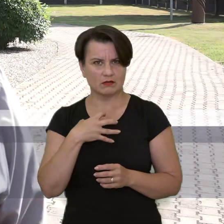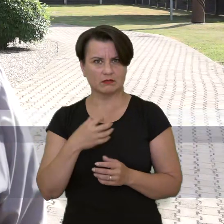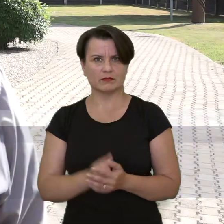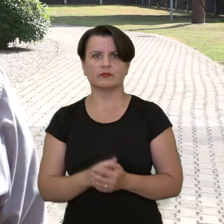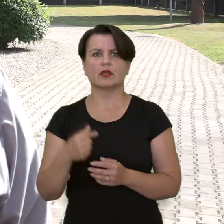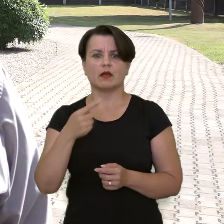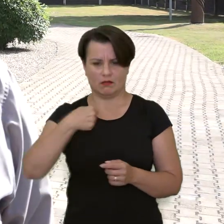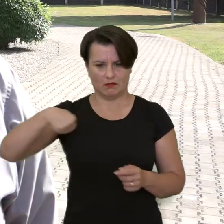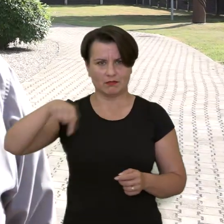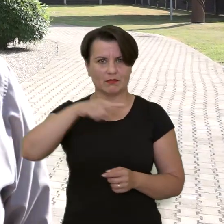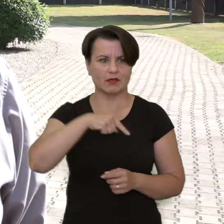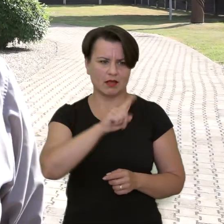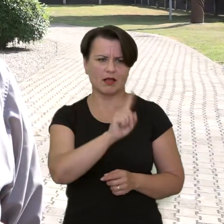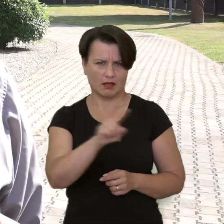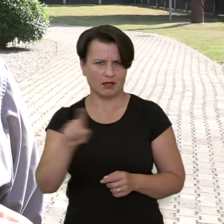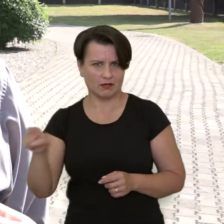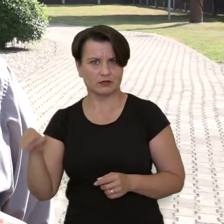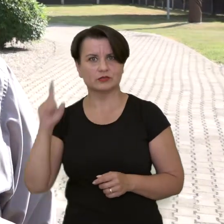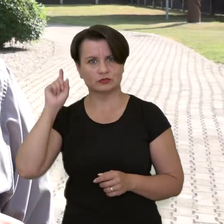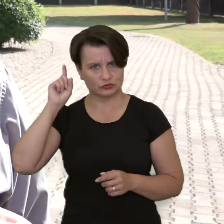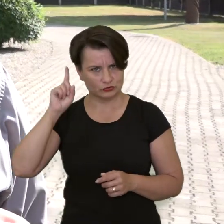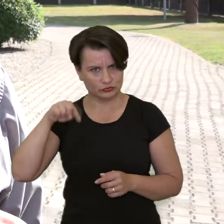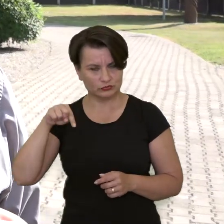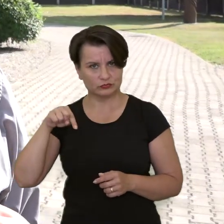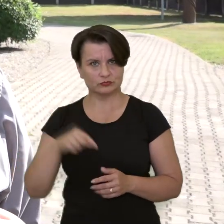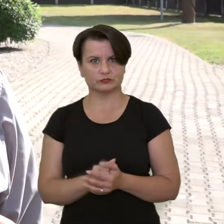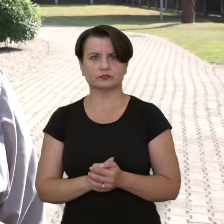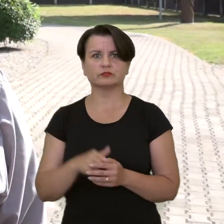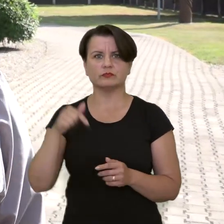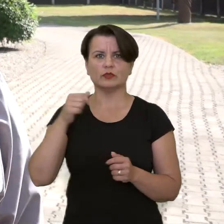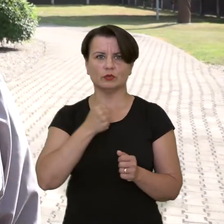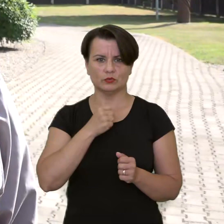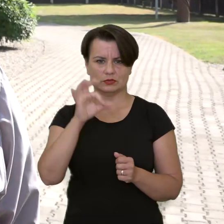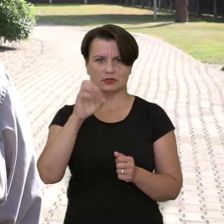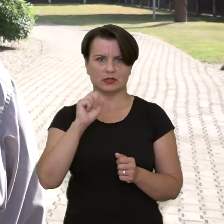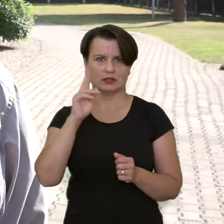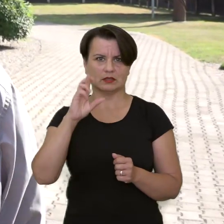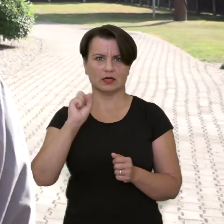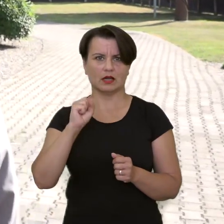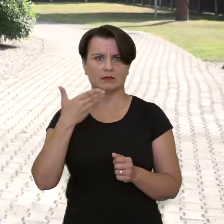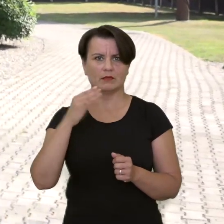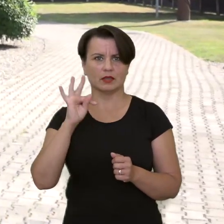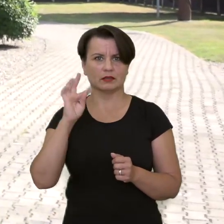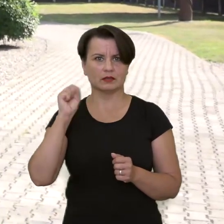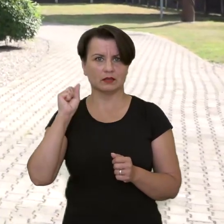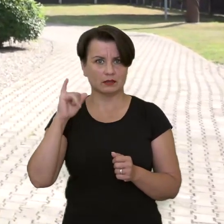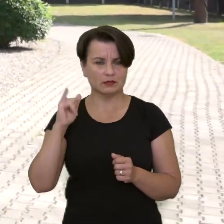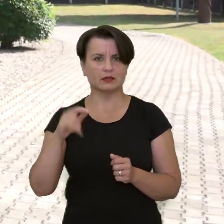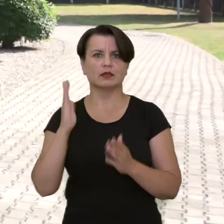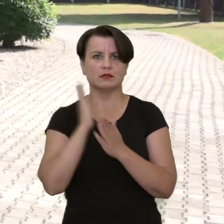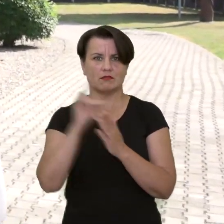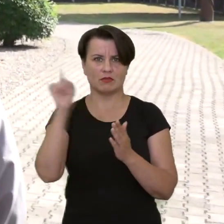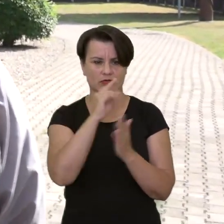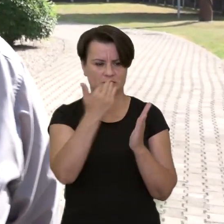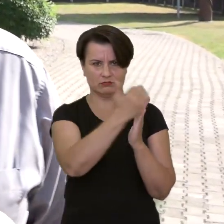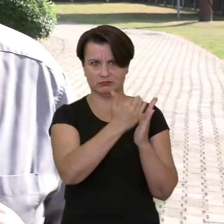dalykų. Turbūt mes kiekvienas žinome, kad turime šiandieną sakramentus, pagal kuriuos bažnyčiai mes